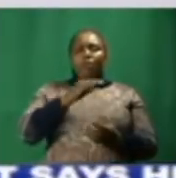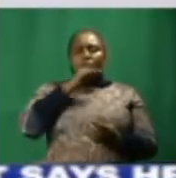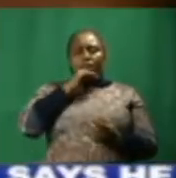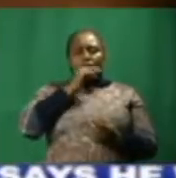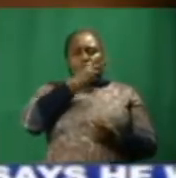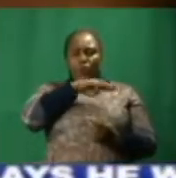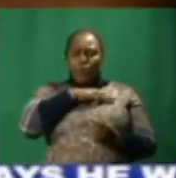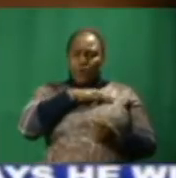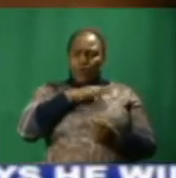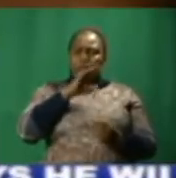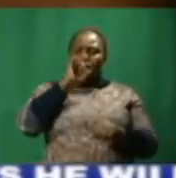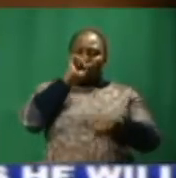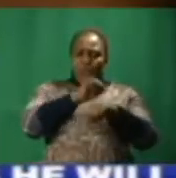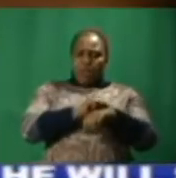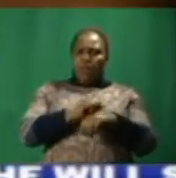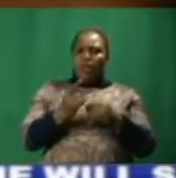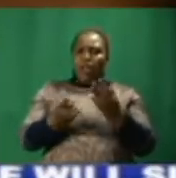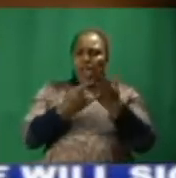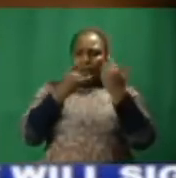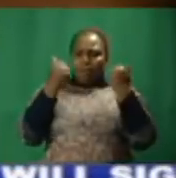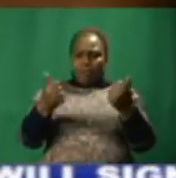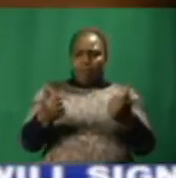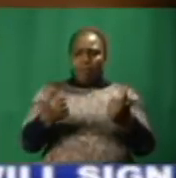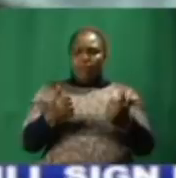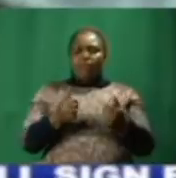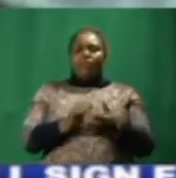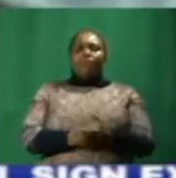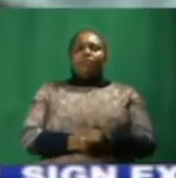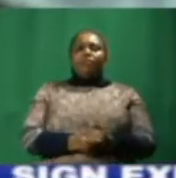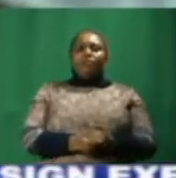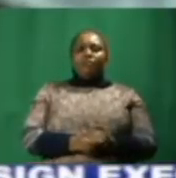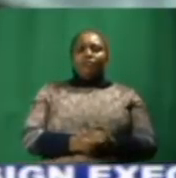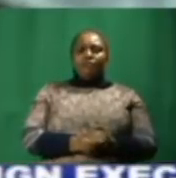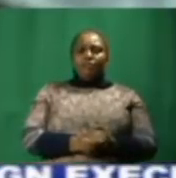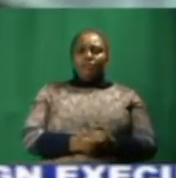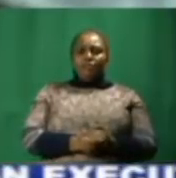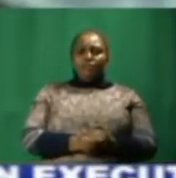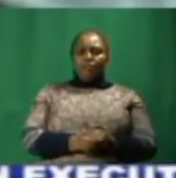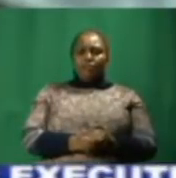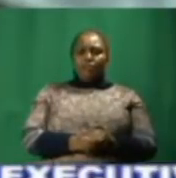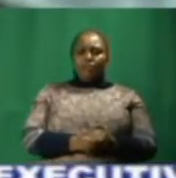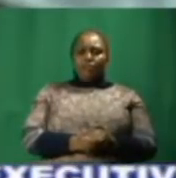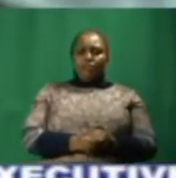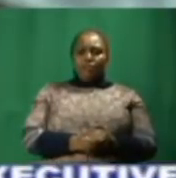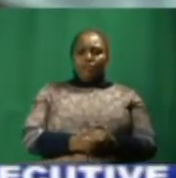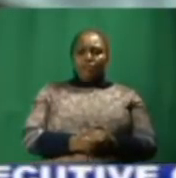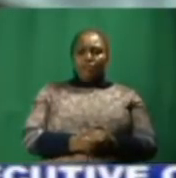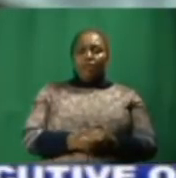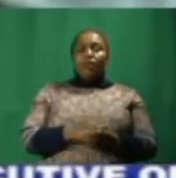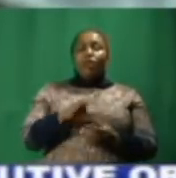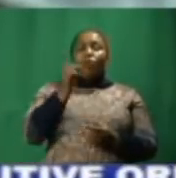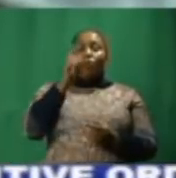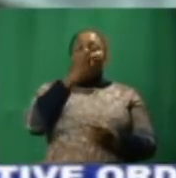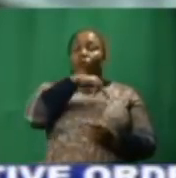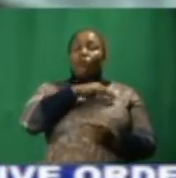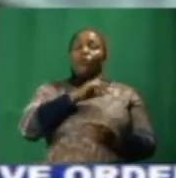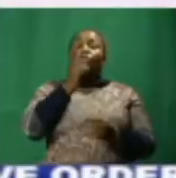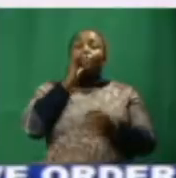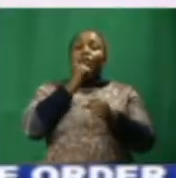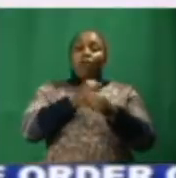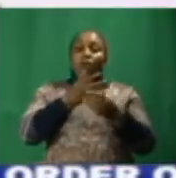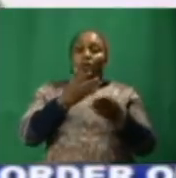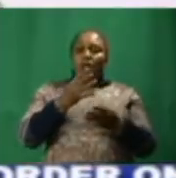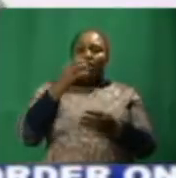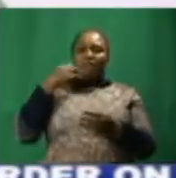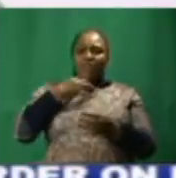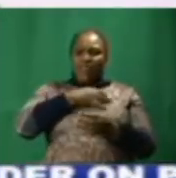It's something that can be treatable and the child can survive. The complication yale inflammatory syndrome lesikhuluma ngayo, atimpawuta